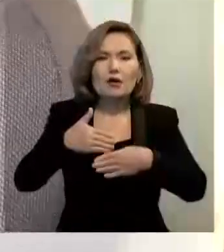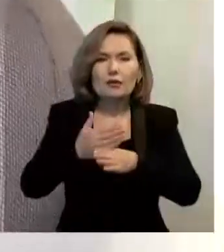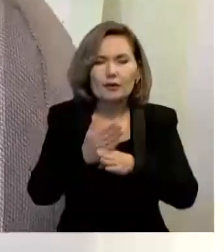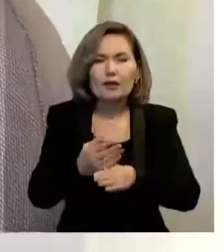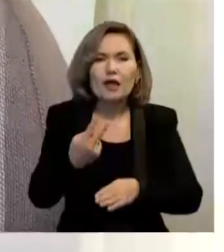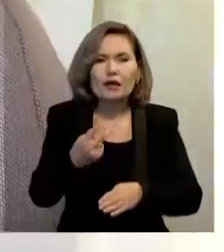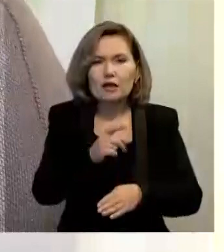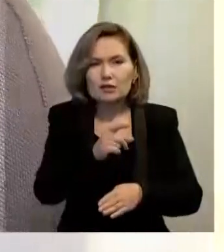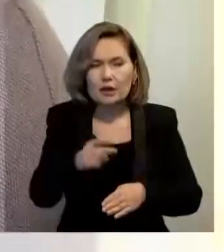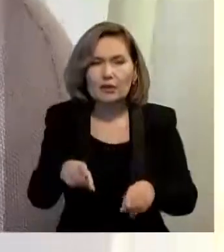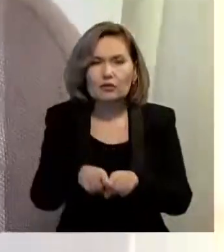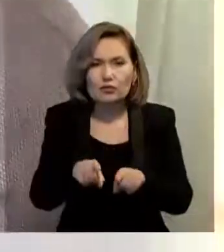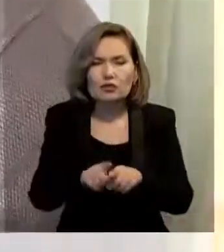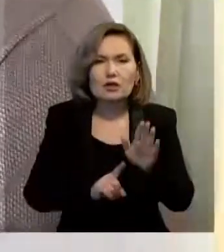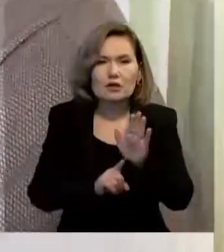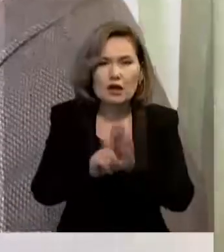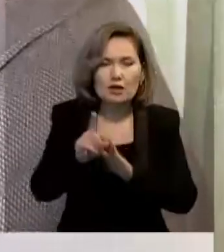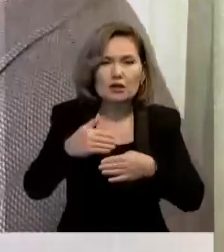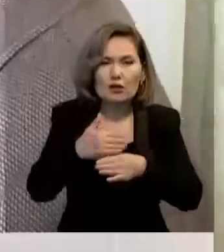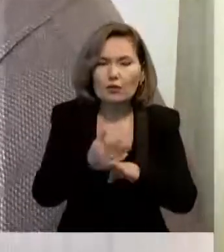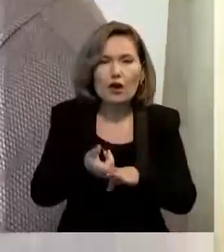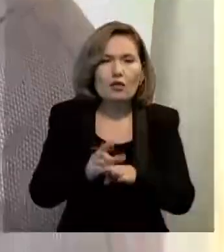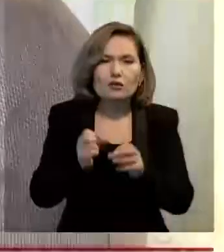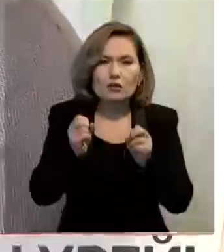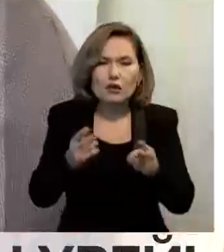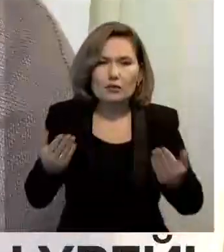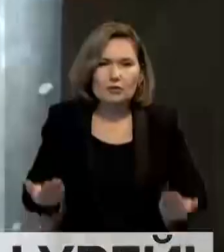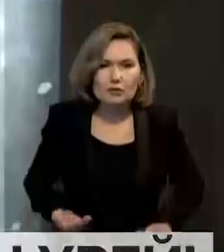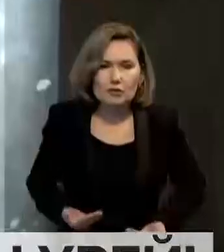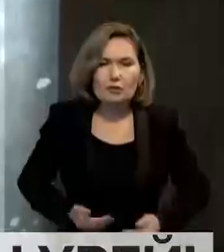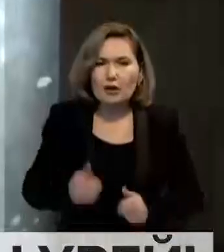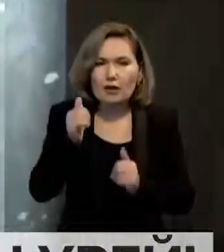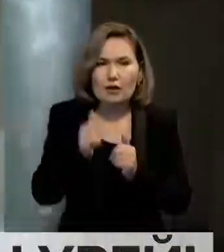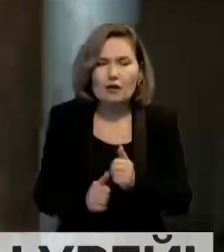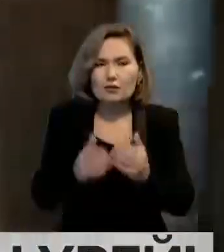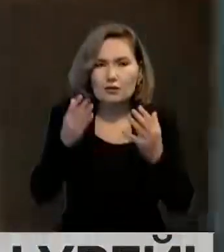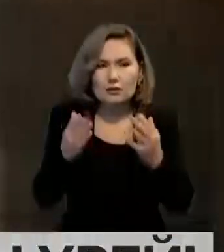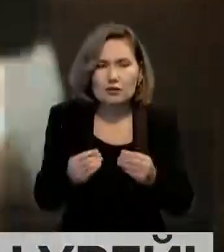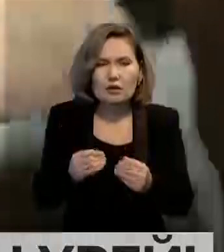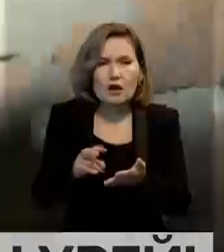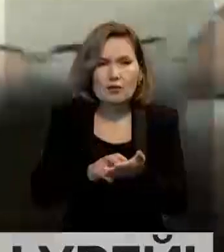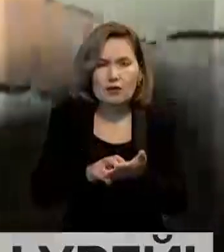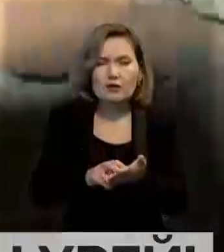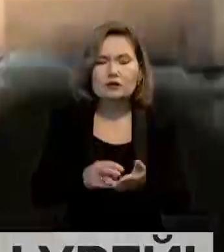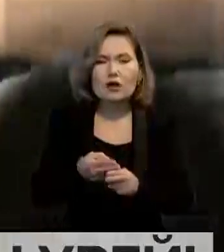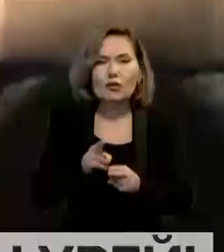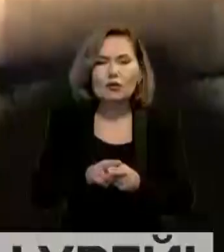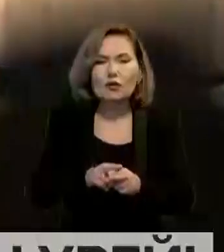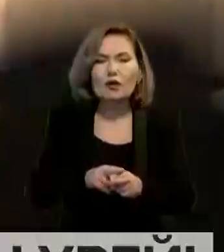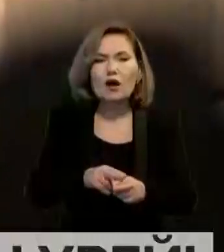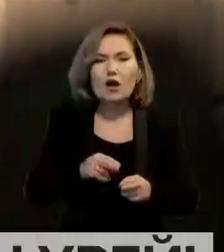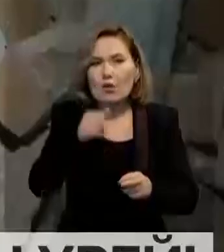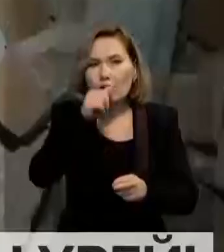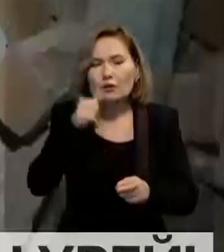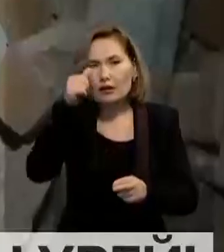2-ші қабатқа қарай бет алды. Әрине қорқынышты. Жанымызды шүберекке тиіп отыруға мәжбүрміз. Жертөленің қабырғасы өткен айда жарыла бастаған.